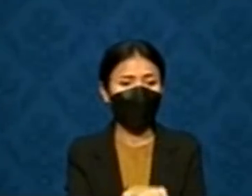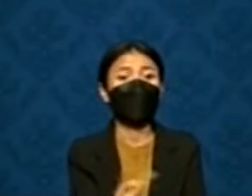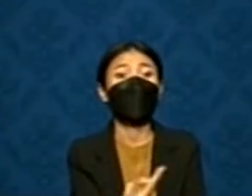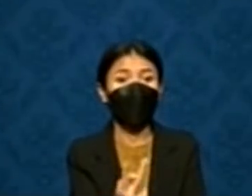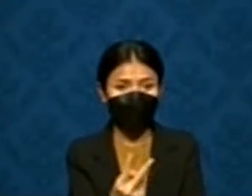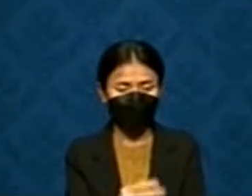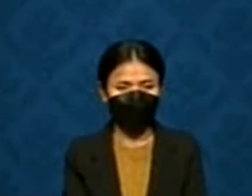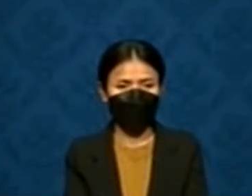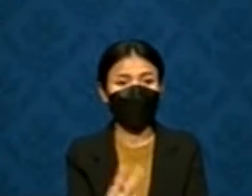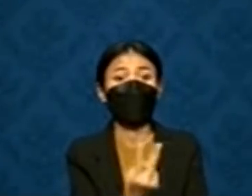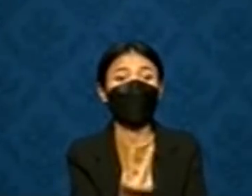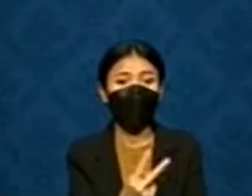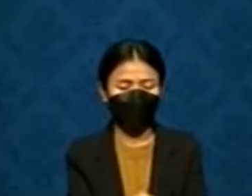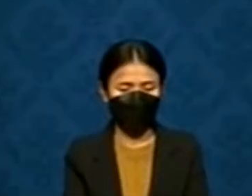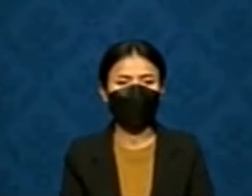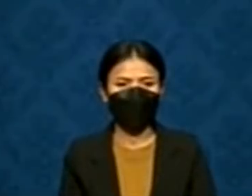ท่านนะคะเ